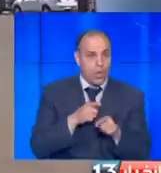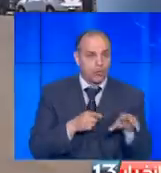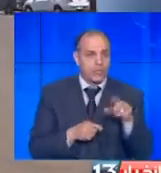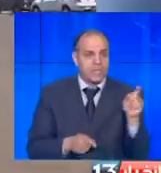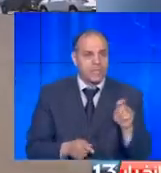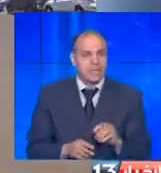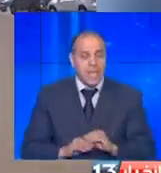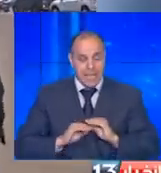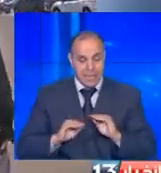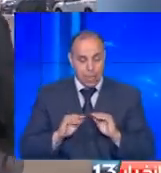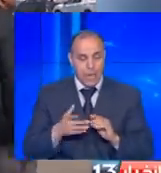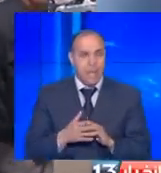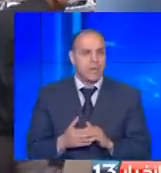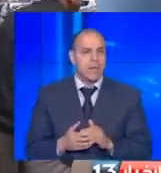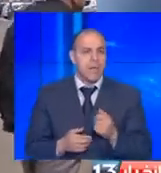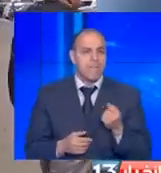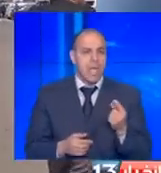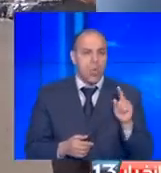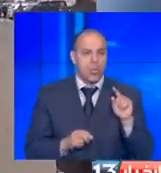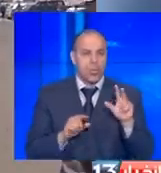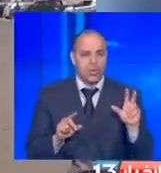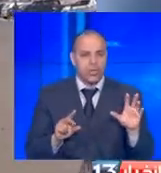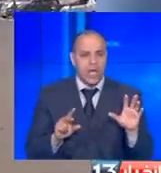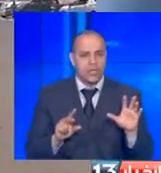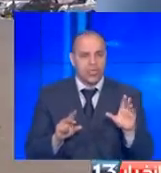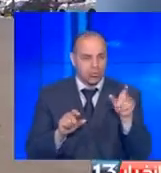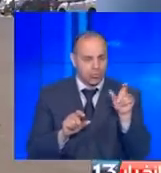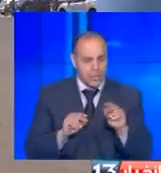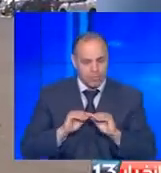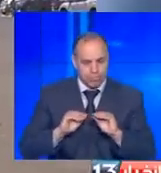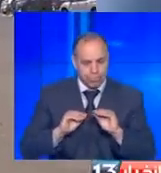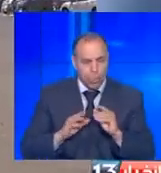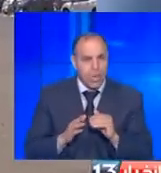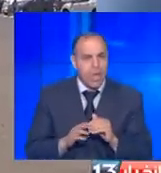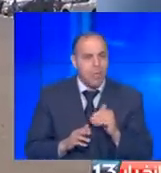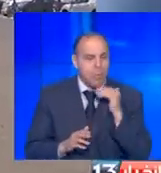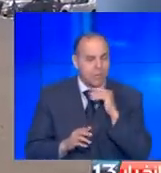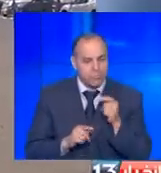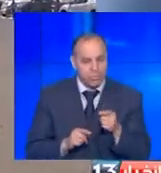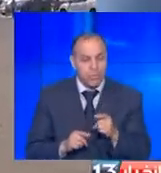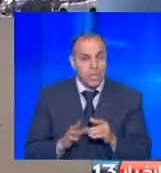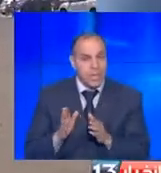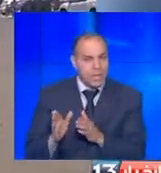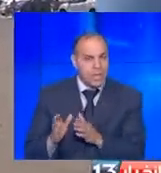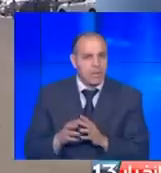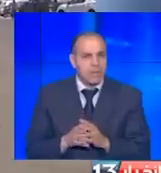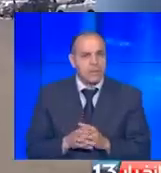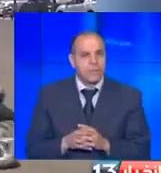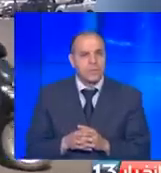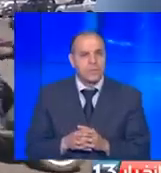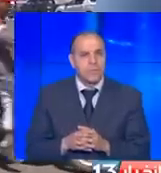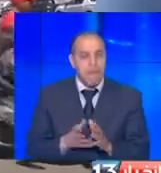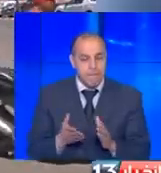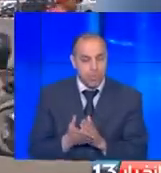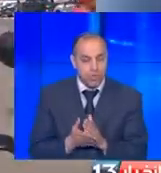بالجهة. التكوين يشمل تقريبا 118 متكون، هذا المنتفعين المباشرين. بالنسبة